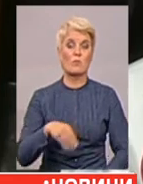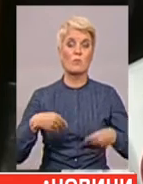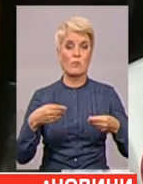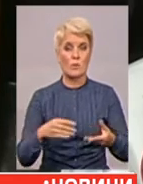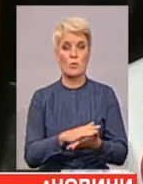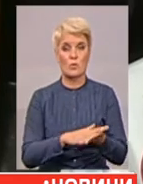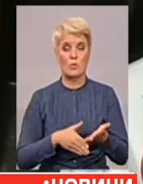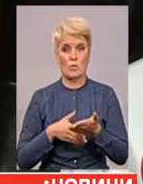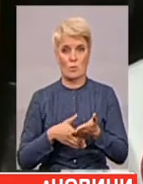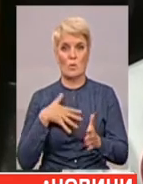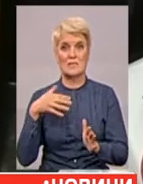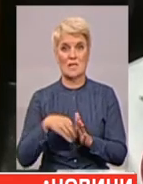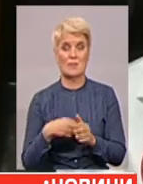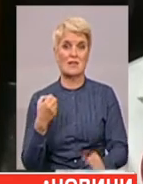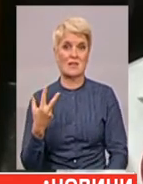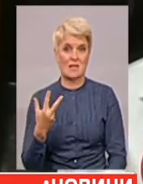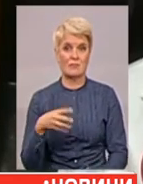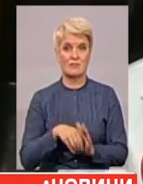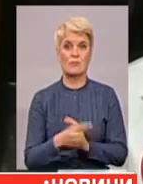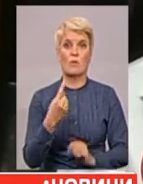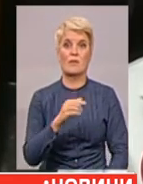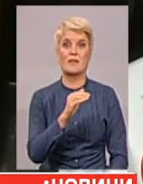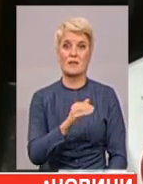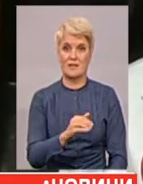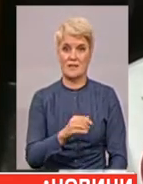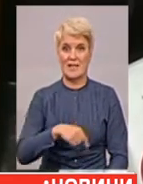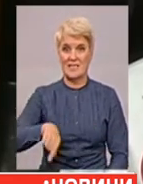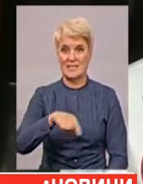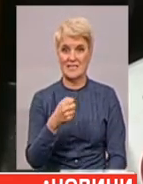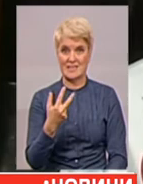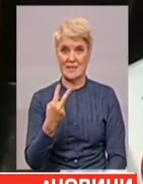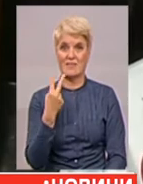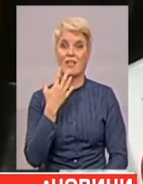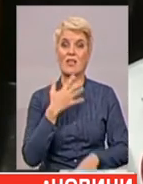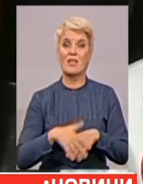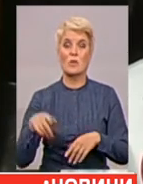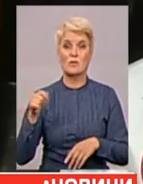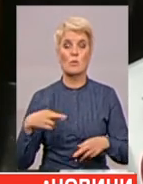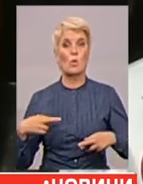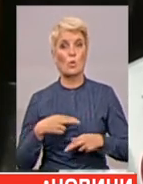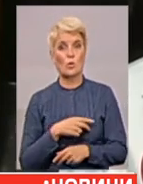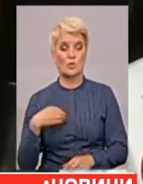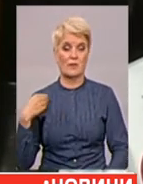допомогу. Загиблих 13, серед них одна дитина. Із цих 13 – дві іноземки з Угорщини і Франції.